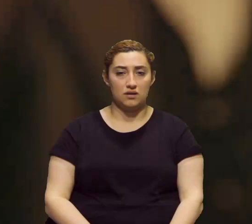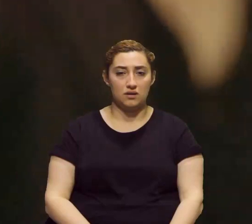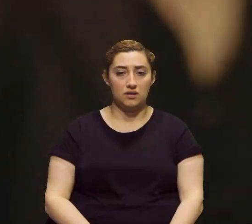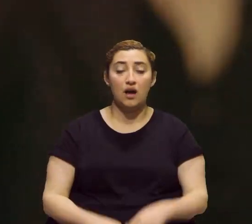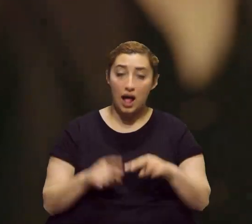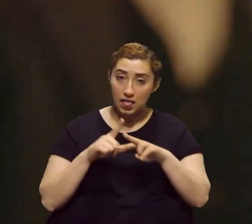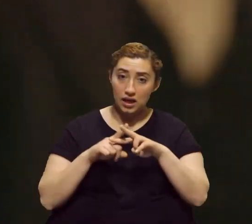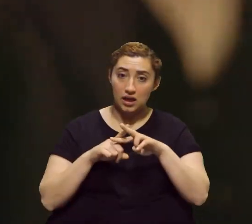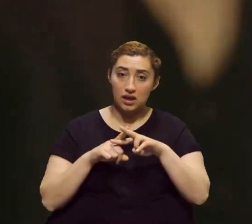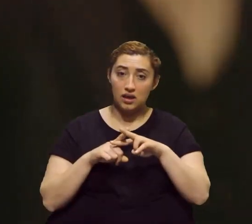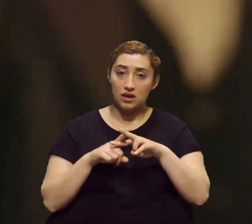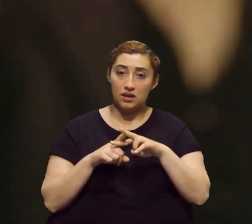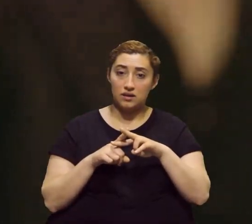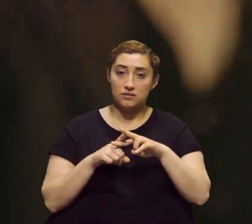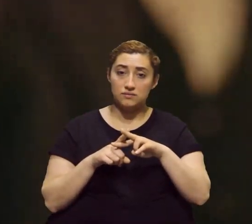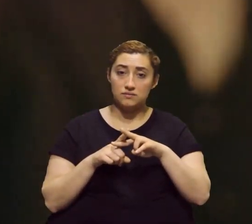Ali.